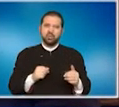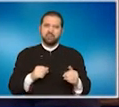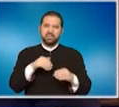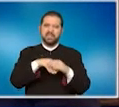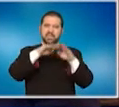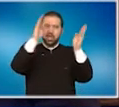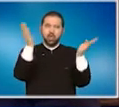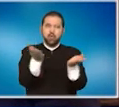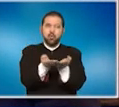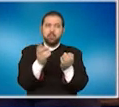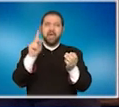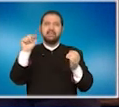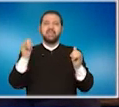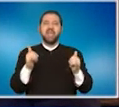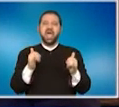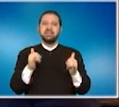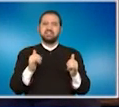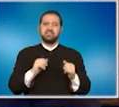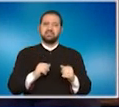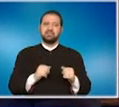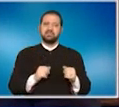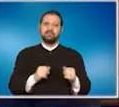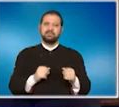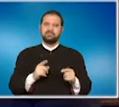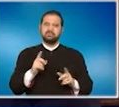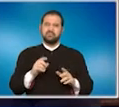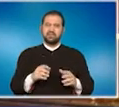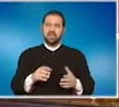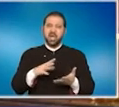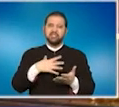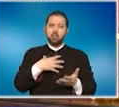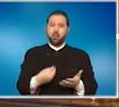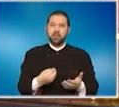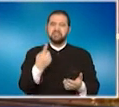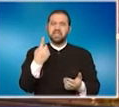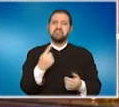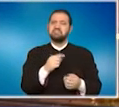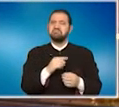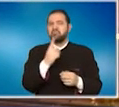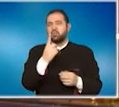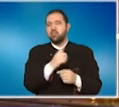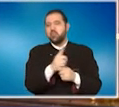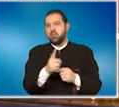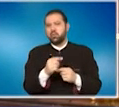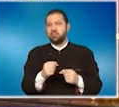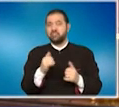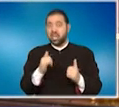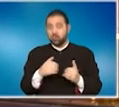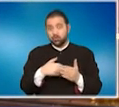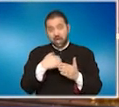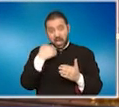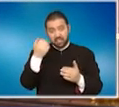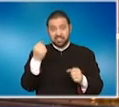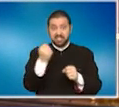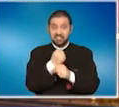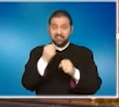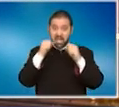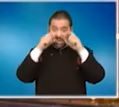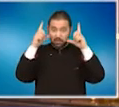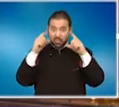se facă pompă, tot cu discreție Dumnezeu intervine discret. Minunile principale sunt minunile împlinirii